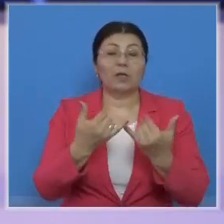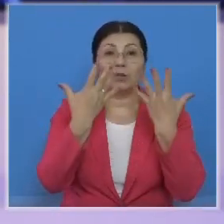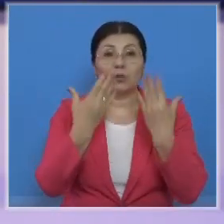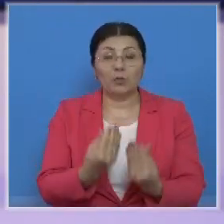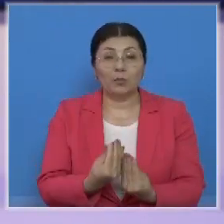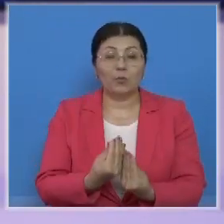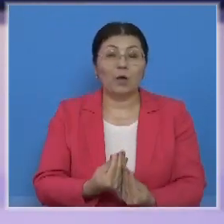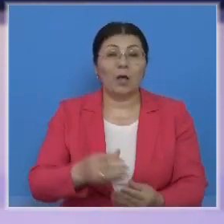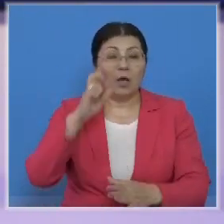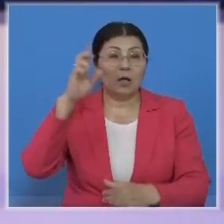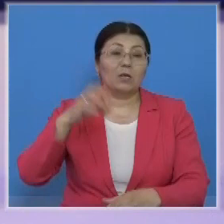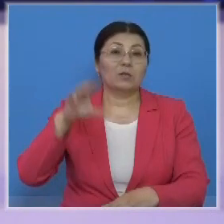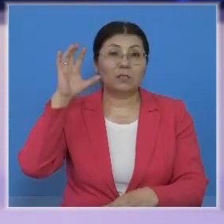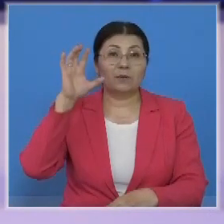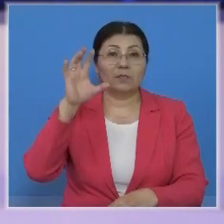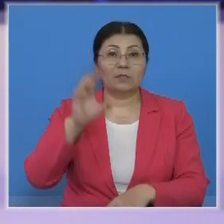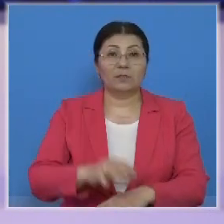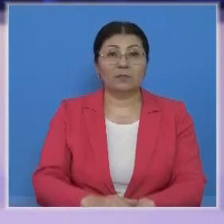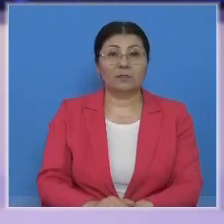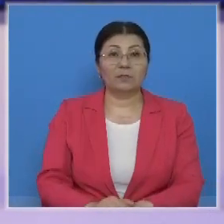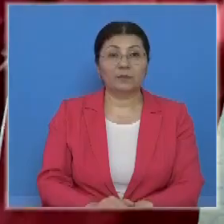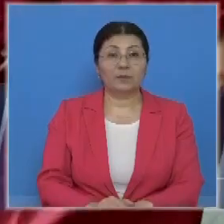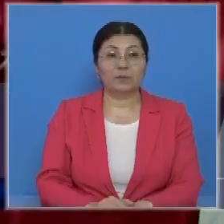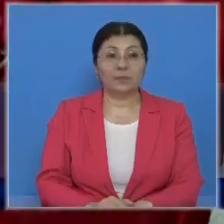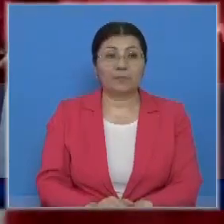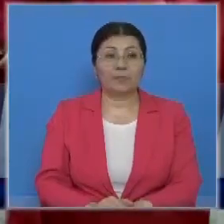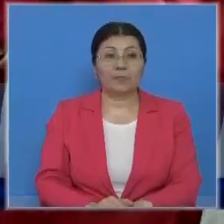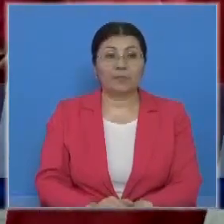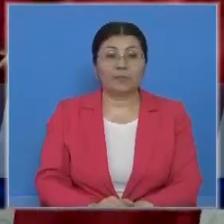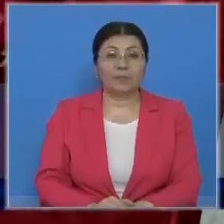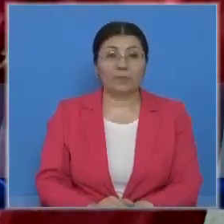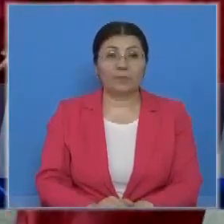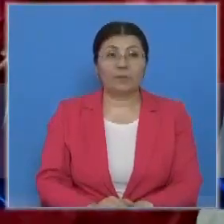государственных символов. Подробности в следующем материале.